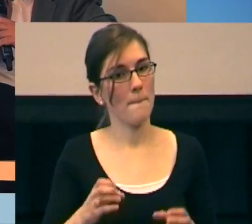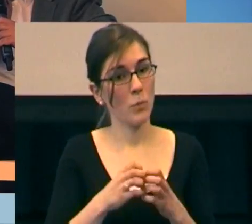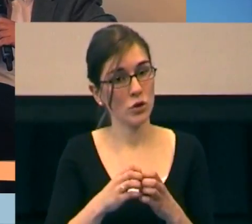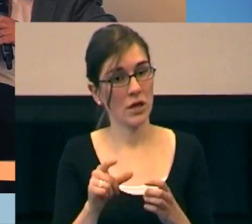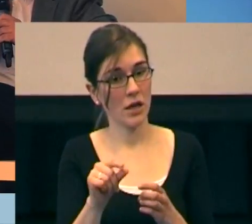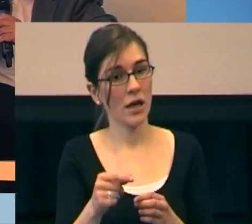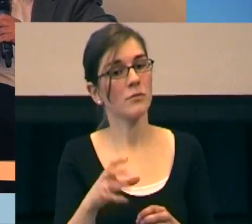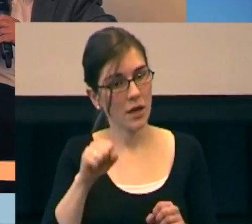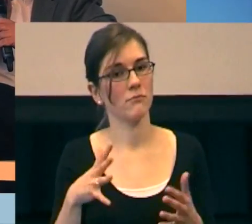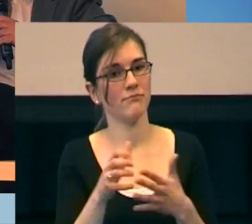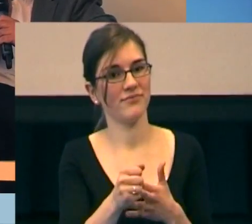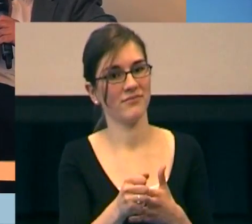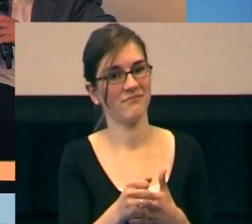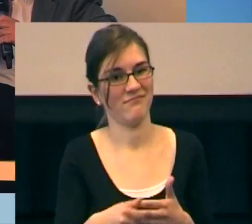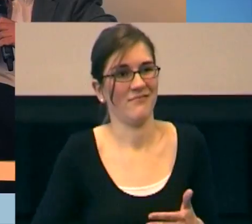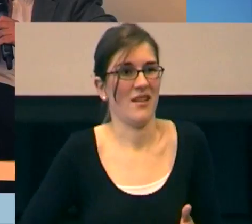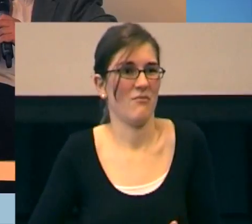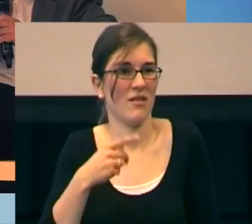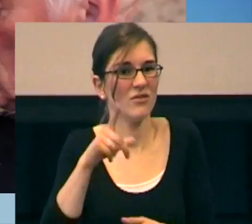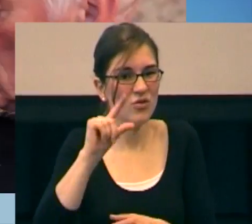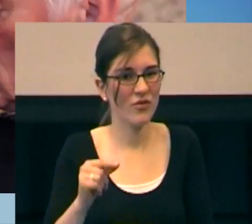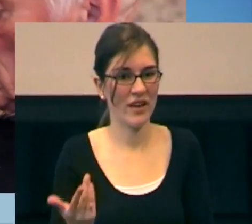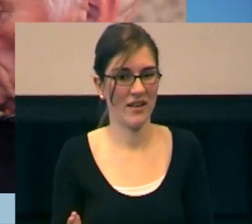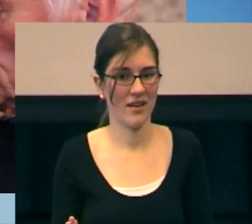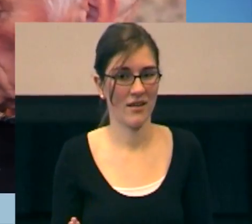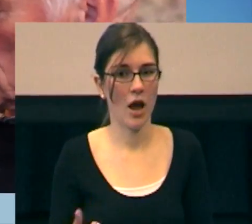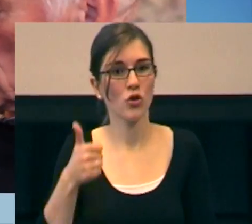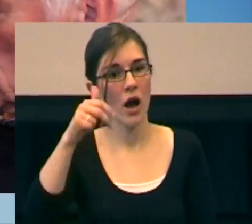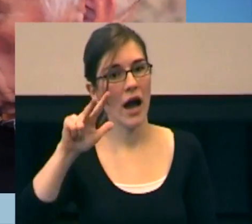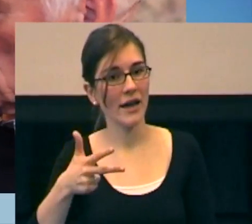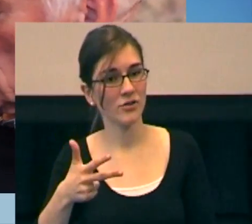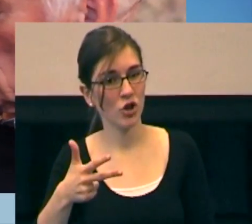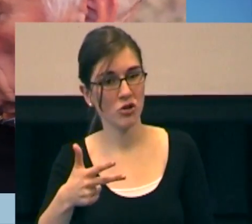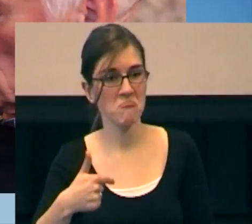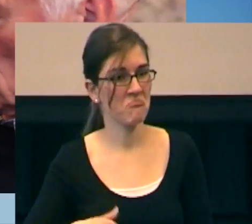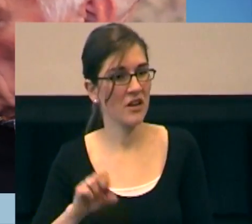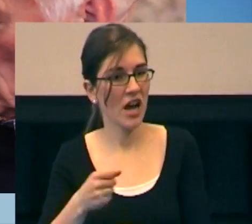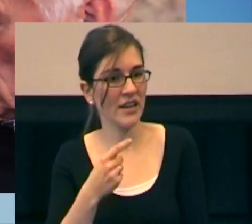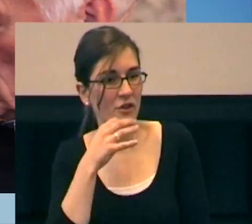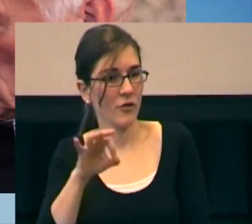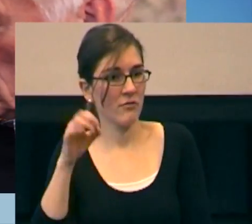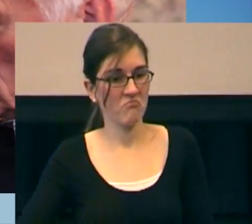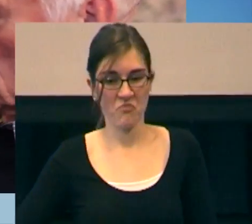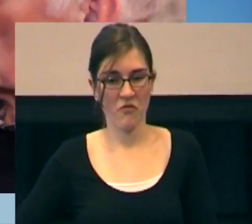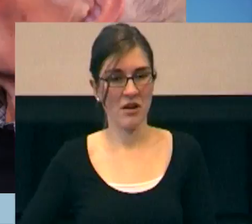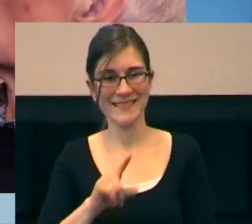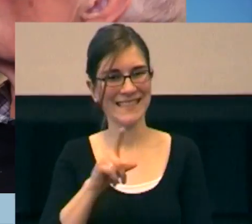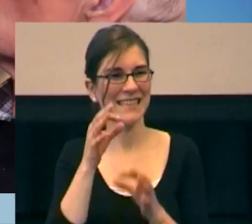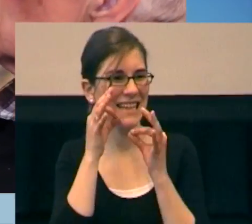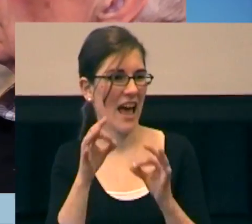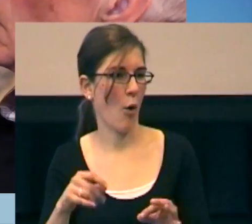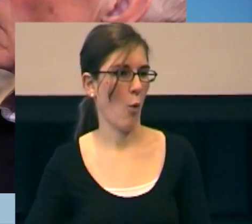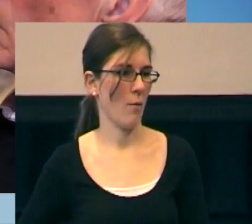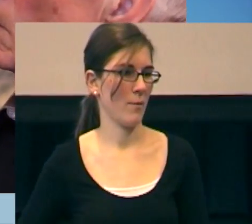Tastuntersuchung und die Tastuntersuchung ist was das angeht einfach zu ungenau und dann kommt